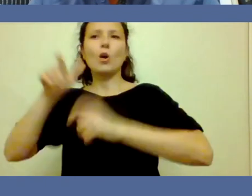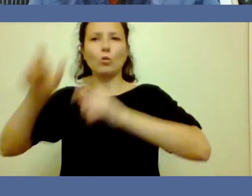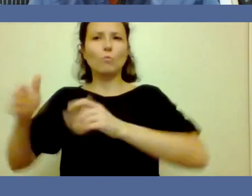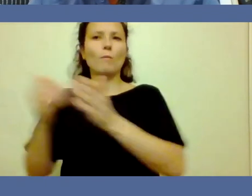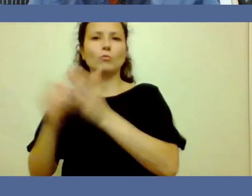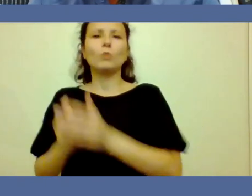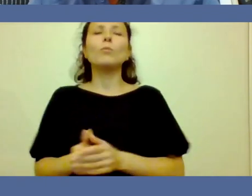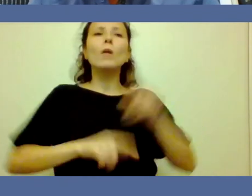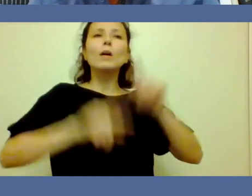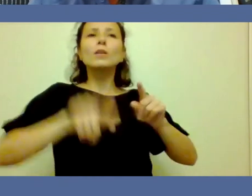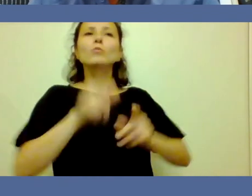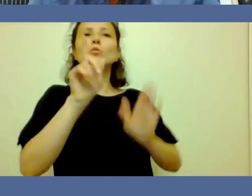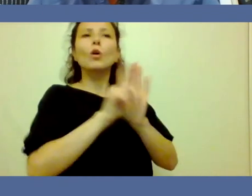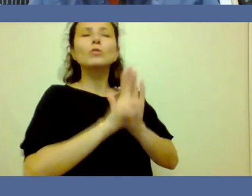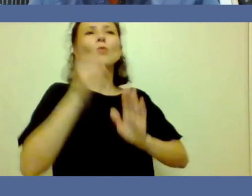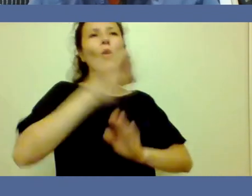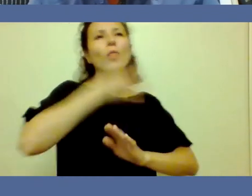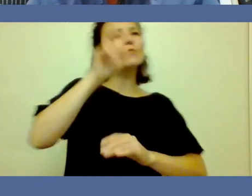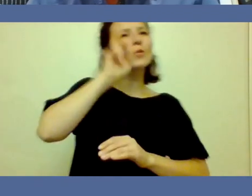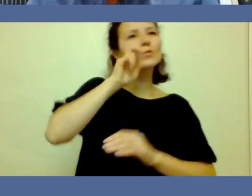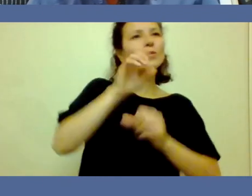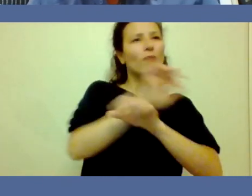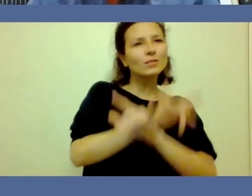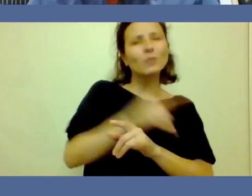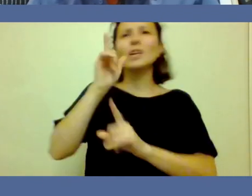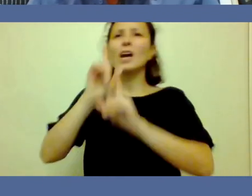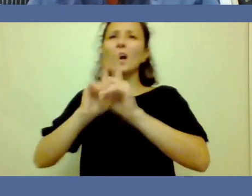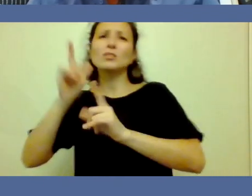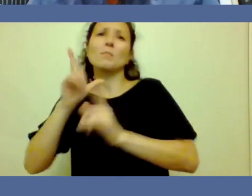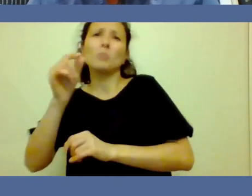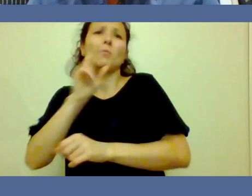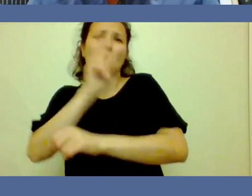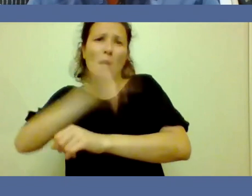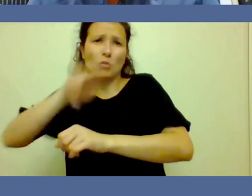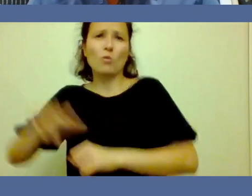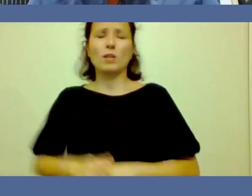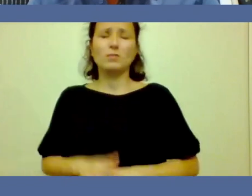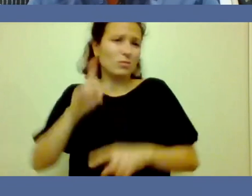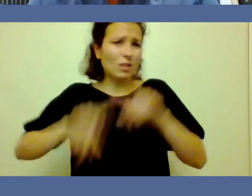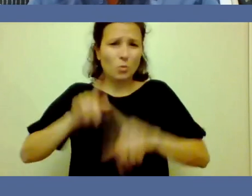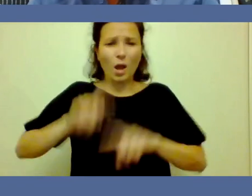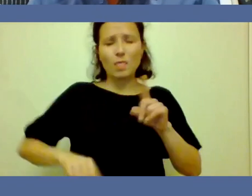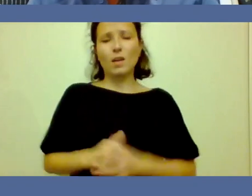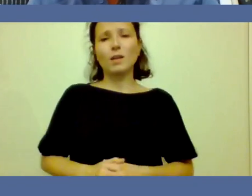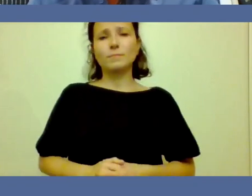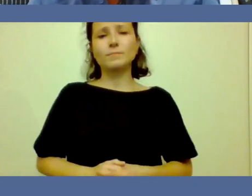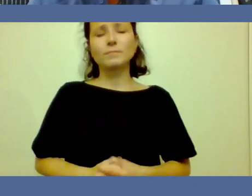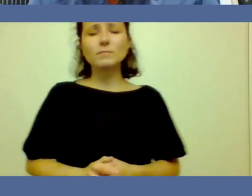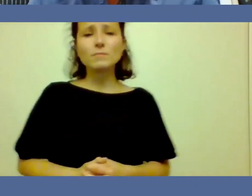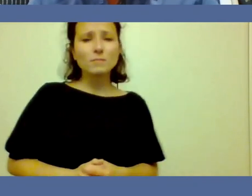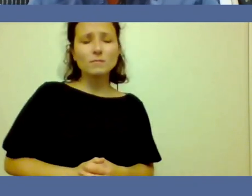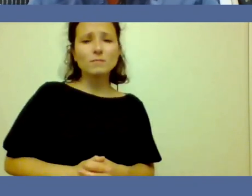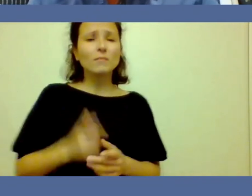wykwintnej restauracji, a czasami pojadą na fast fooda, tak? I jest to zupełnie naturalne. I ja uważam, że forma powinna